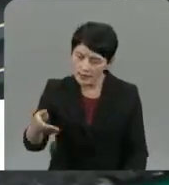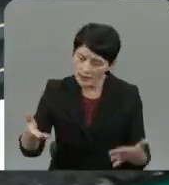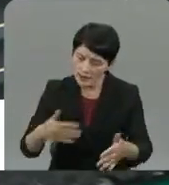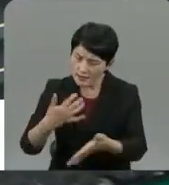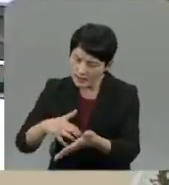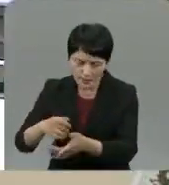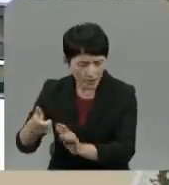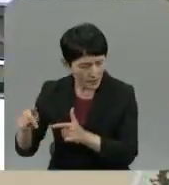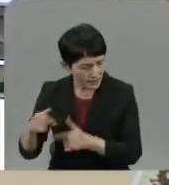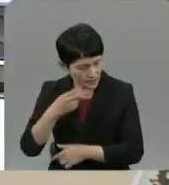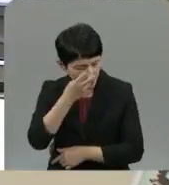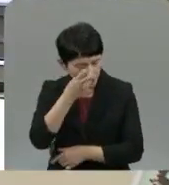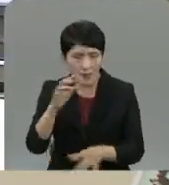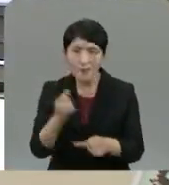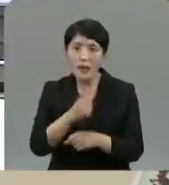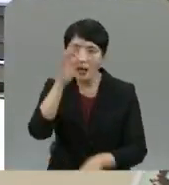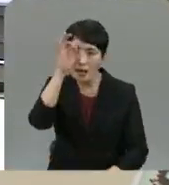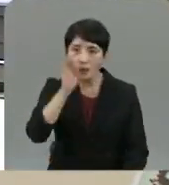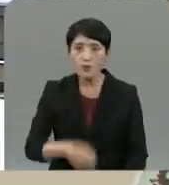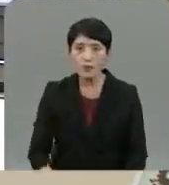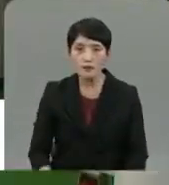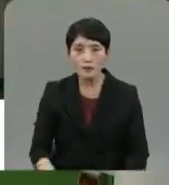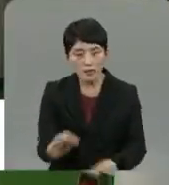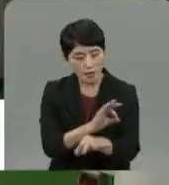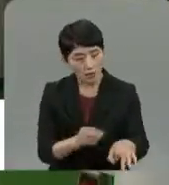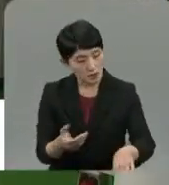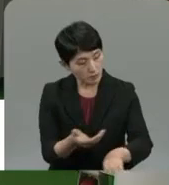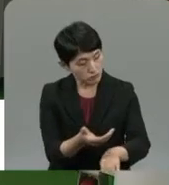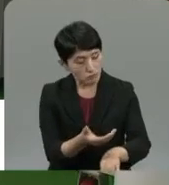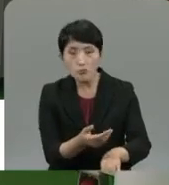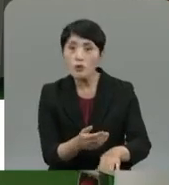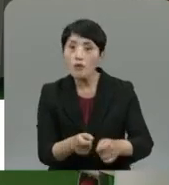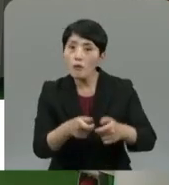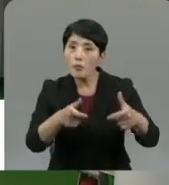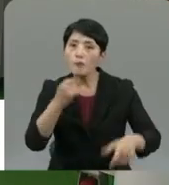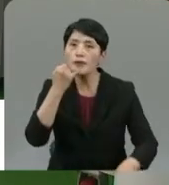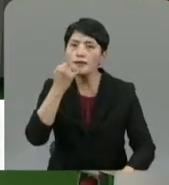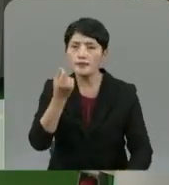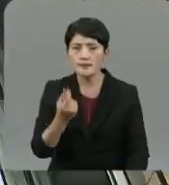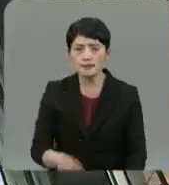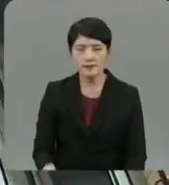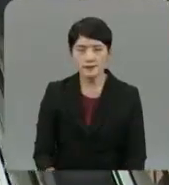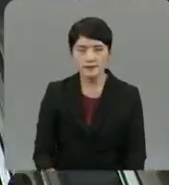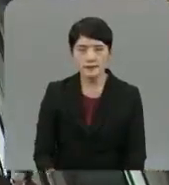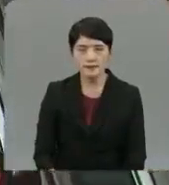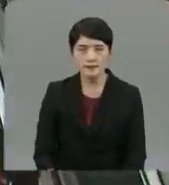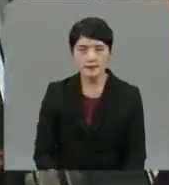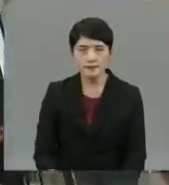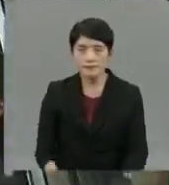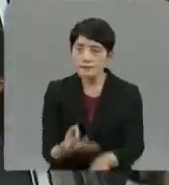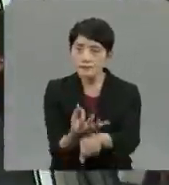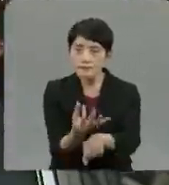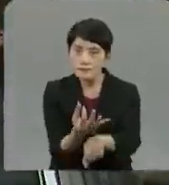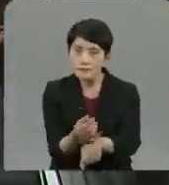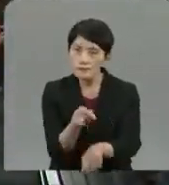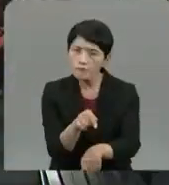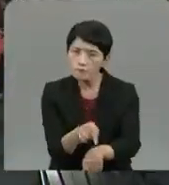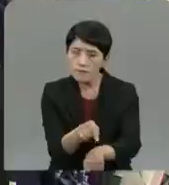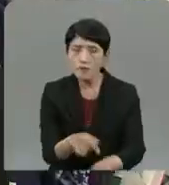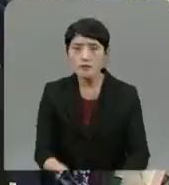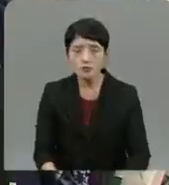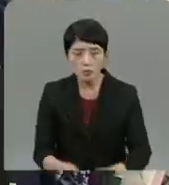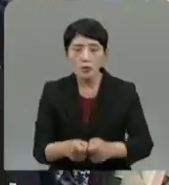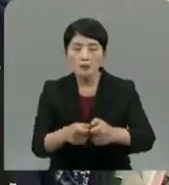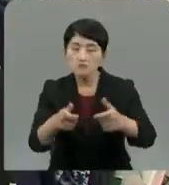секторе также снижается ситуация на рынке труда остается стабильной Хотя рост рынка трудового исчислении